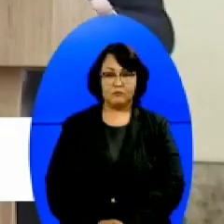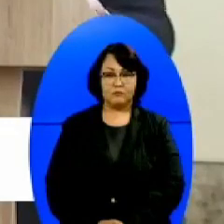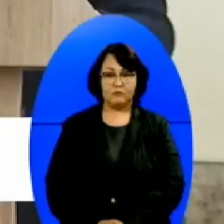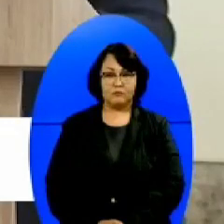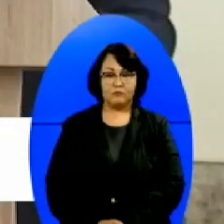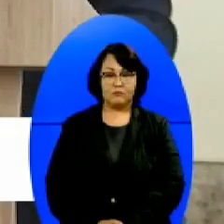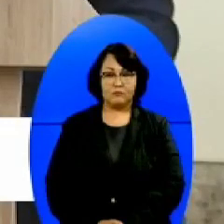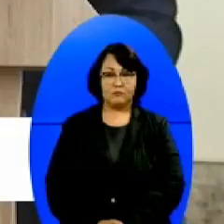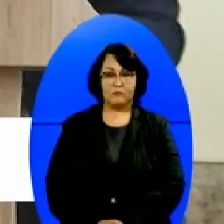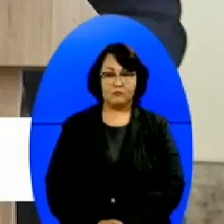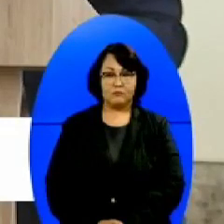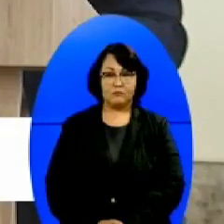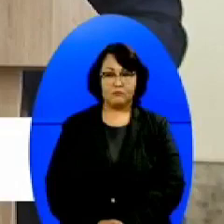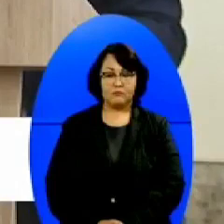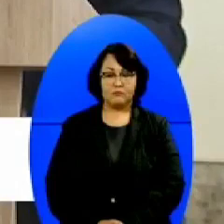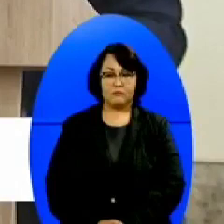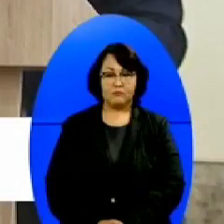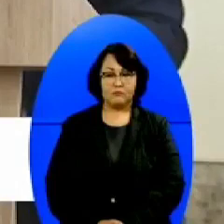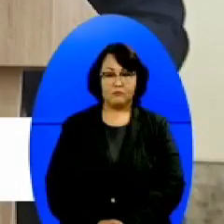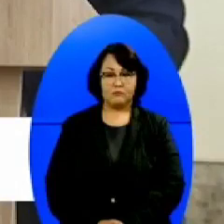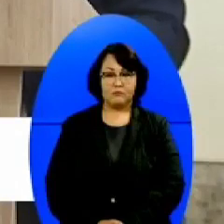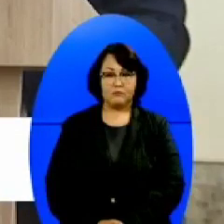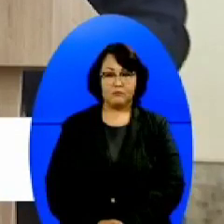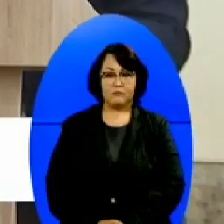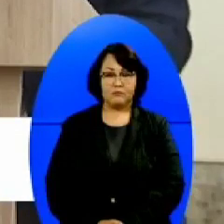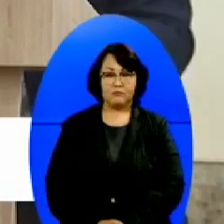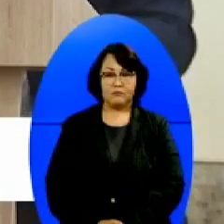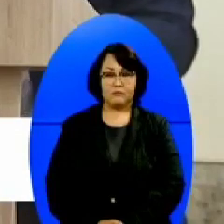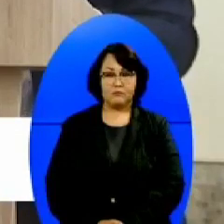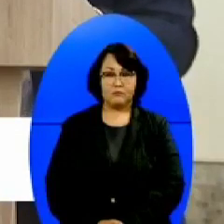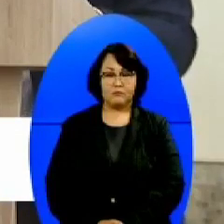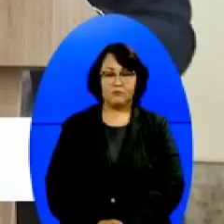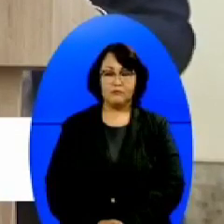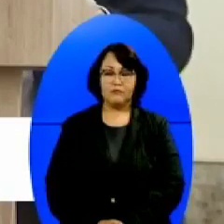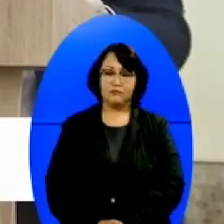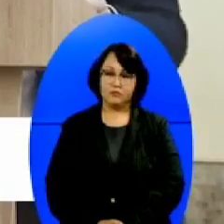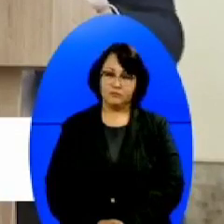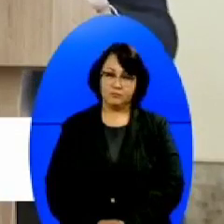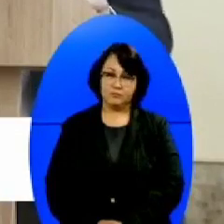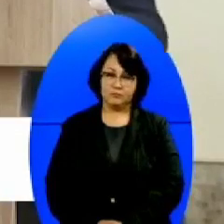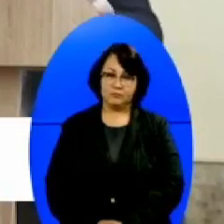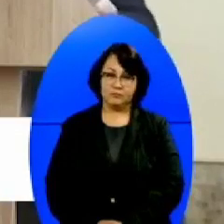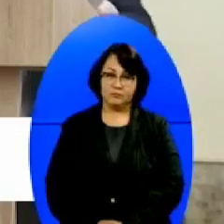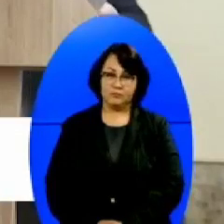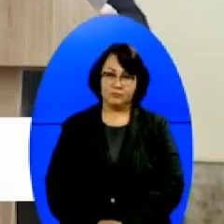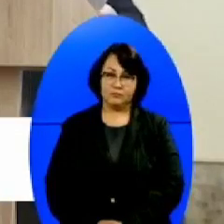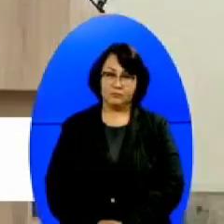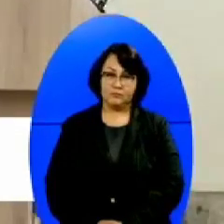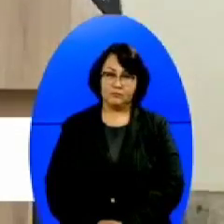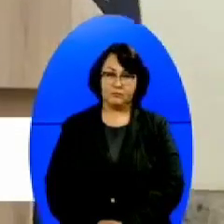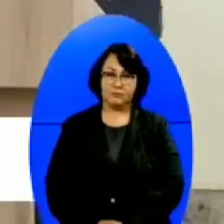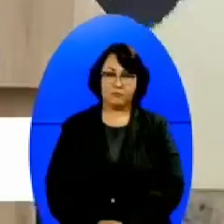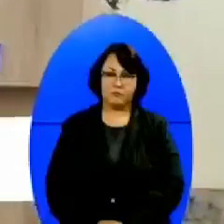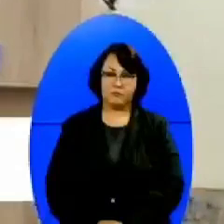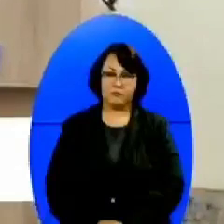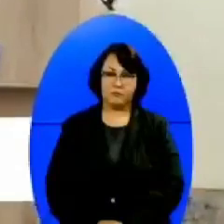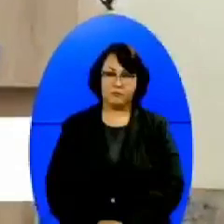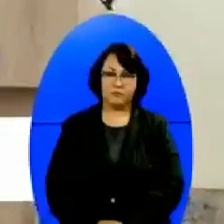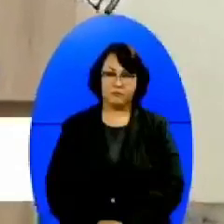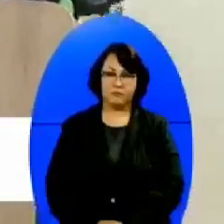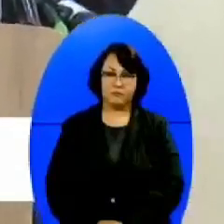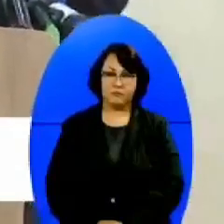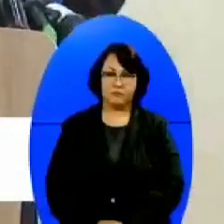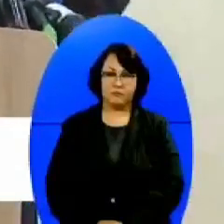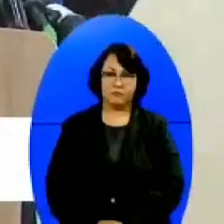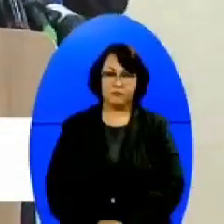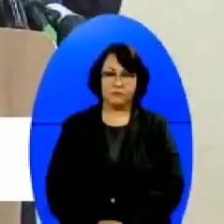тэмдэг илэрсэн юутай зөвөртэй ухраас манайд ирсэн байгаа. Өчтөр замын өдөр